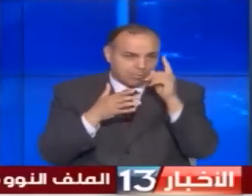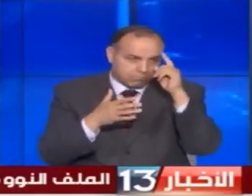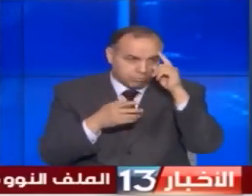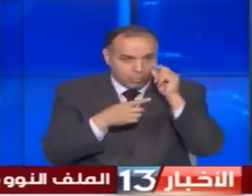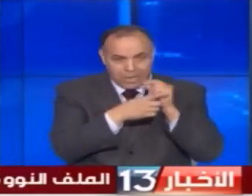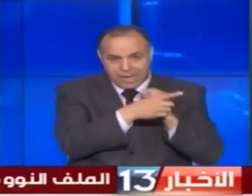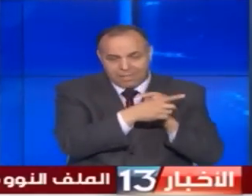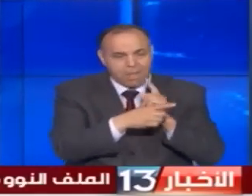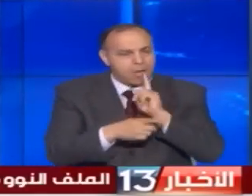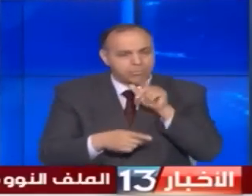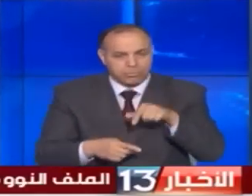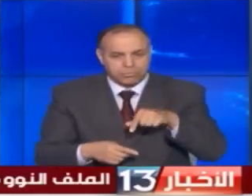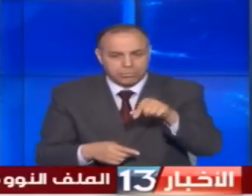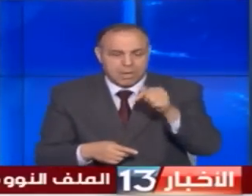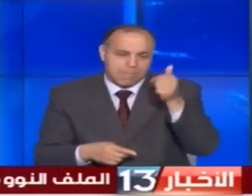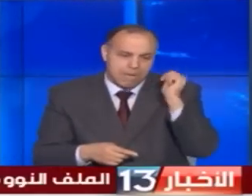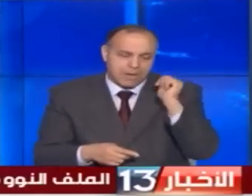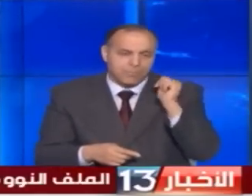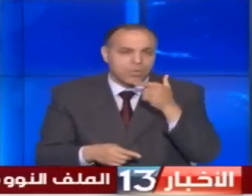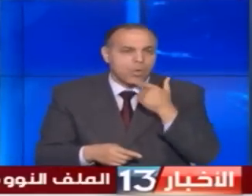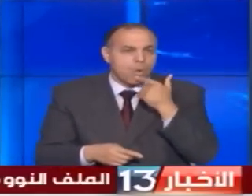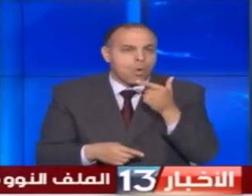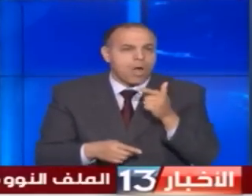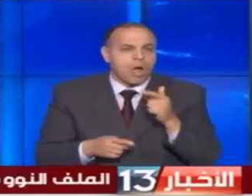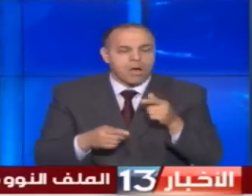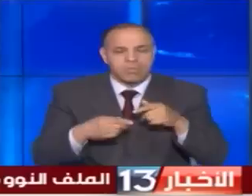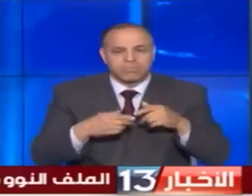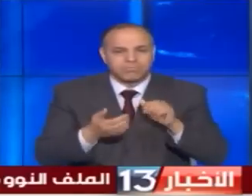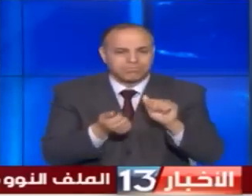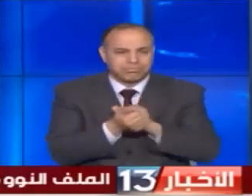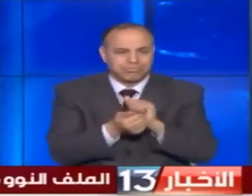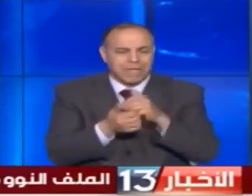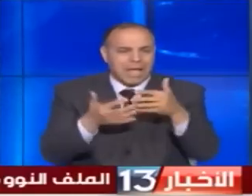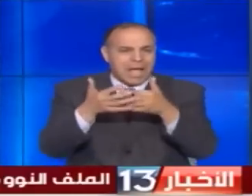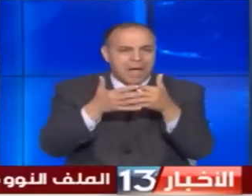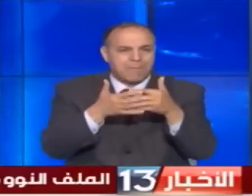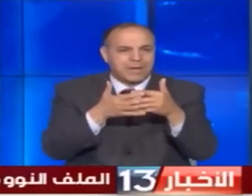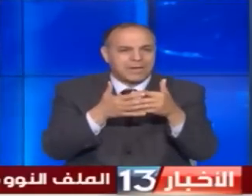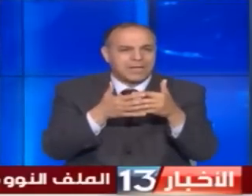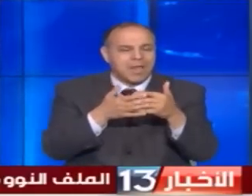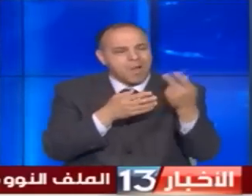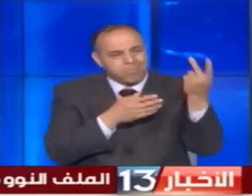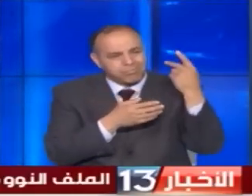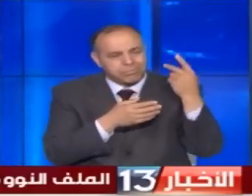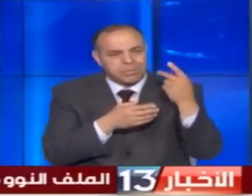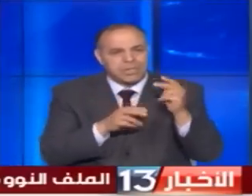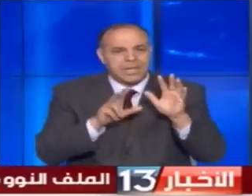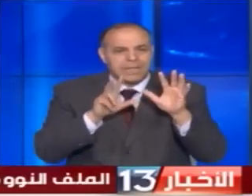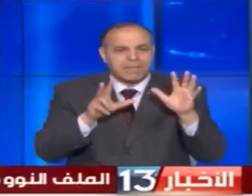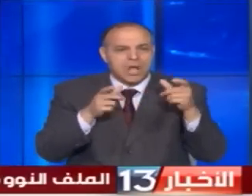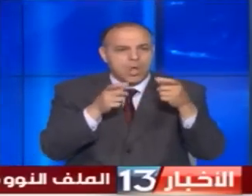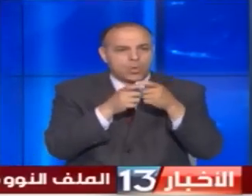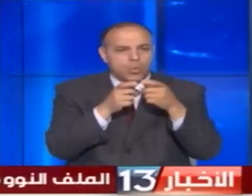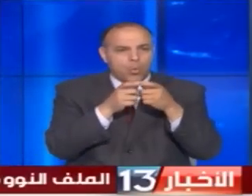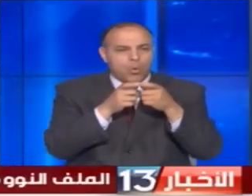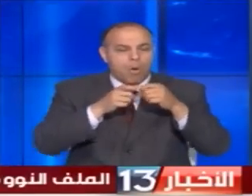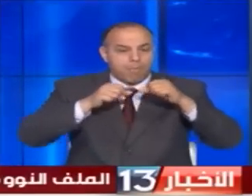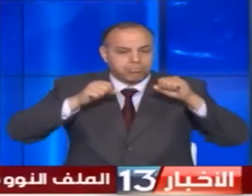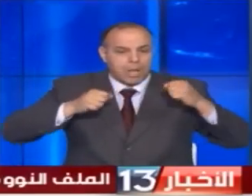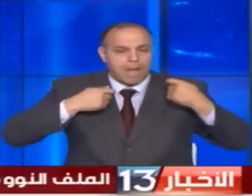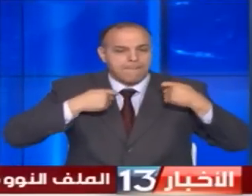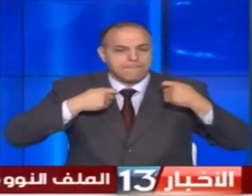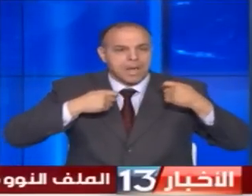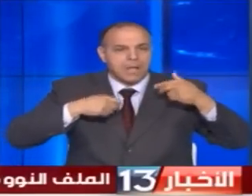ترامب حيز التنفيد امسى والقاضي بوقف الاعفاءات الامريكيه من العقوبات لثماني دول من كبار مستوردي